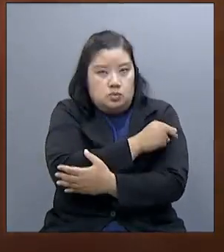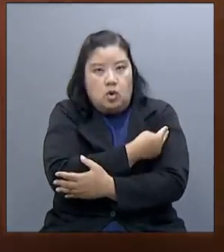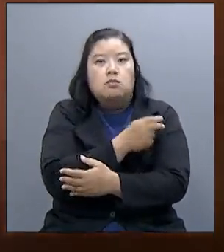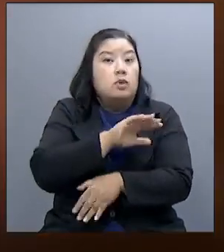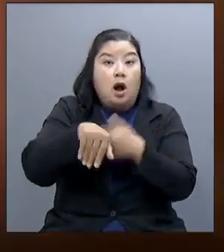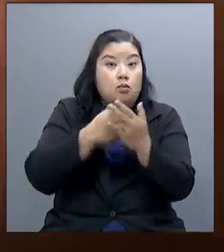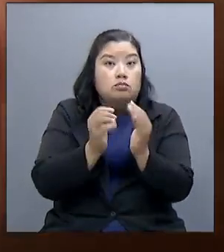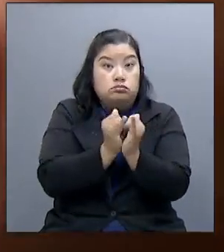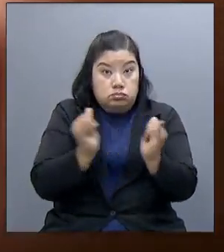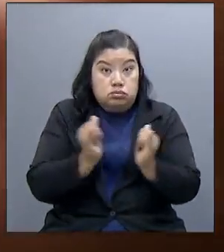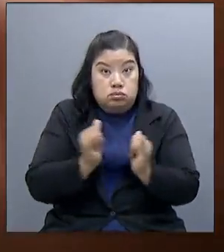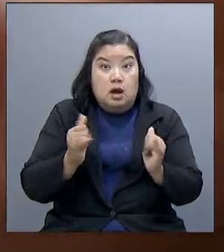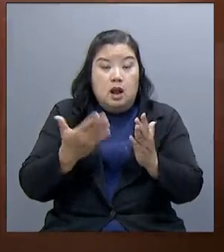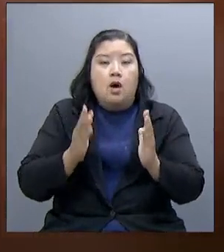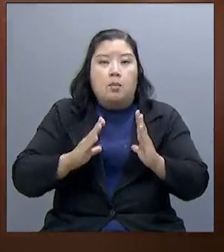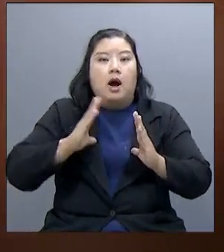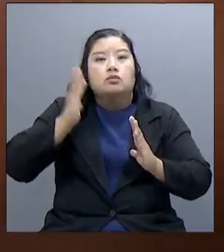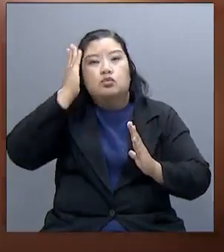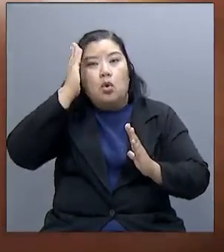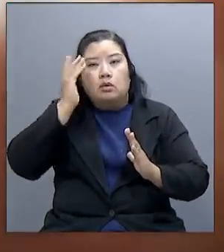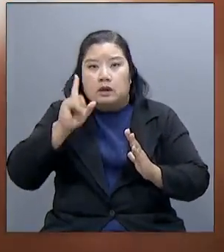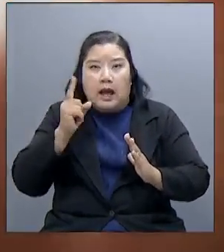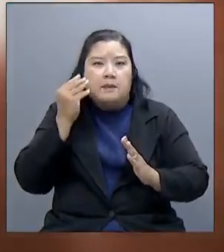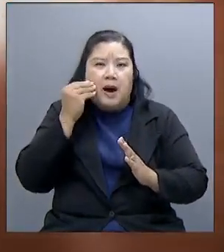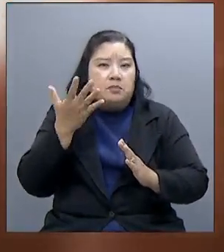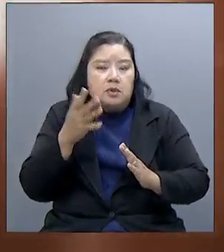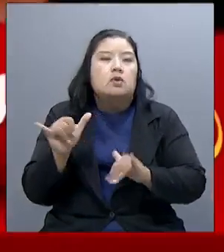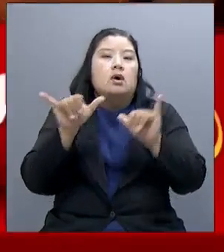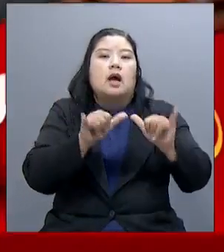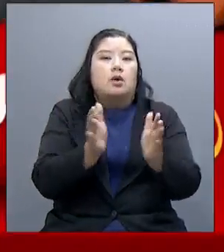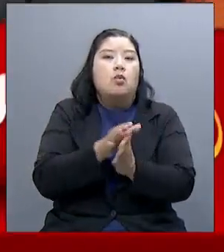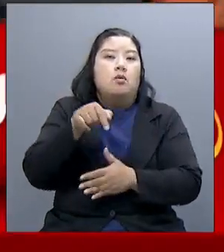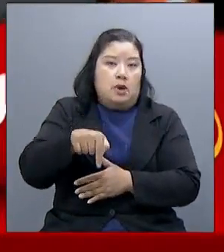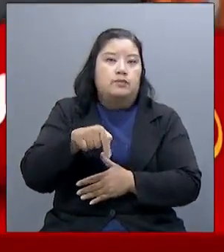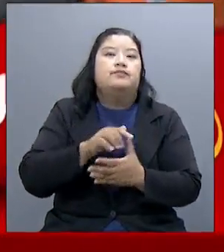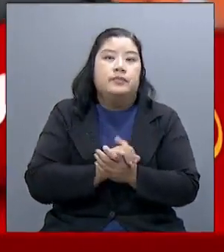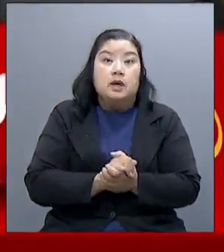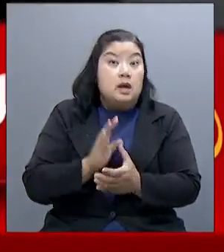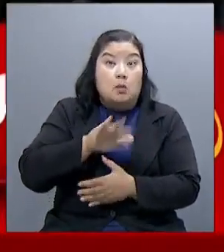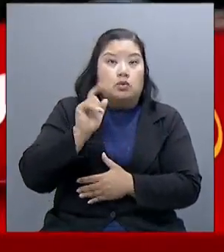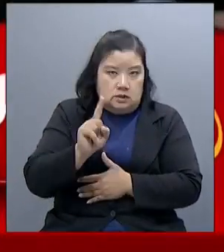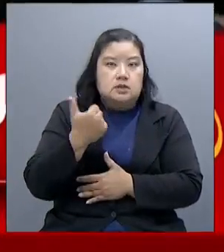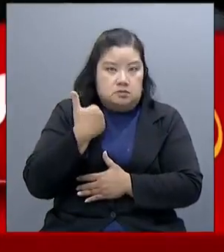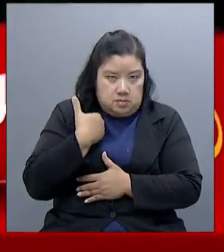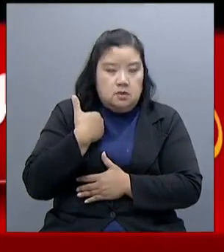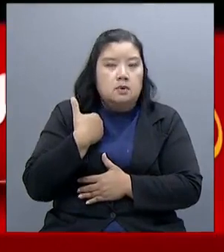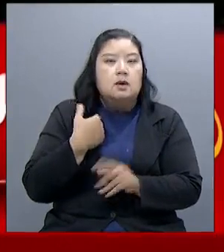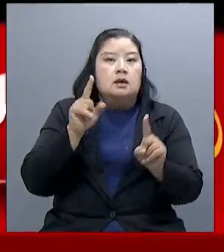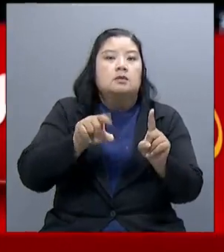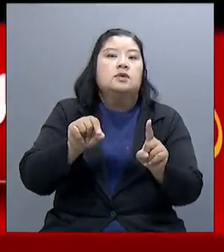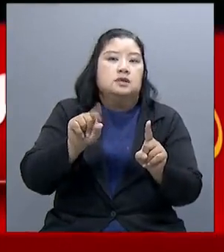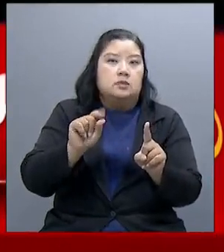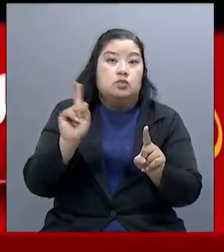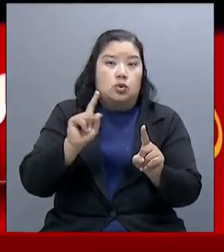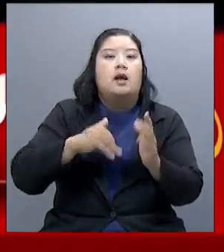พทย์และยังเป็นที่พักพิงของผู้พลัดถิ่นนี่เป็นหนึ่งในโรงพยาบาลกว่า20แห่งทางตอนเหนือของกาซา